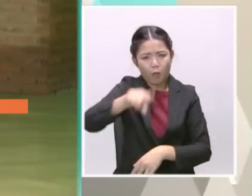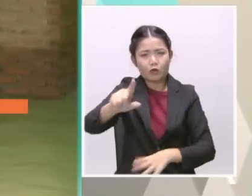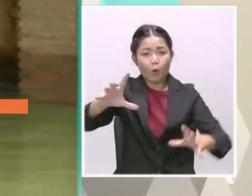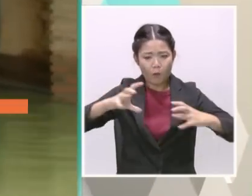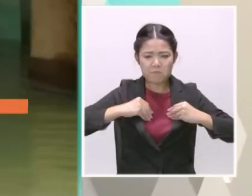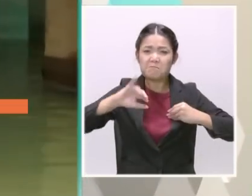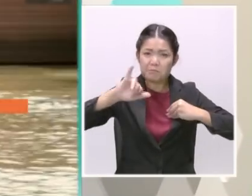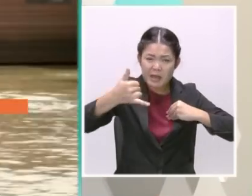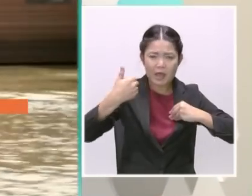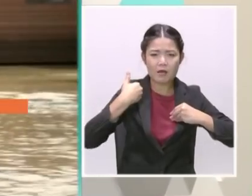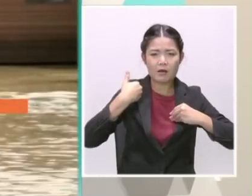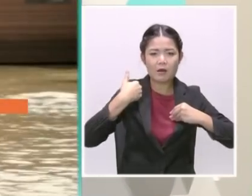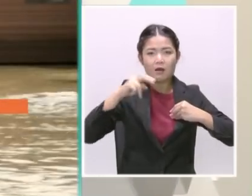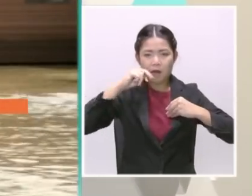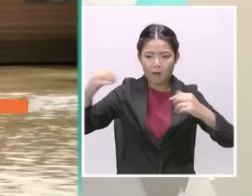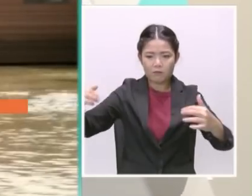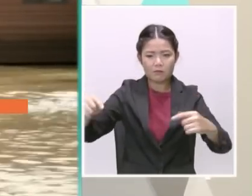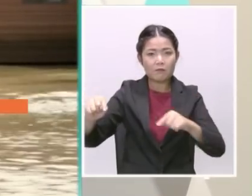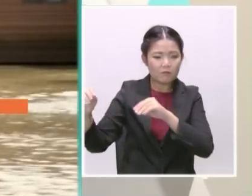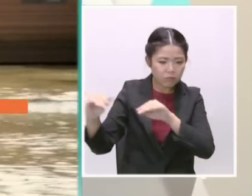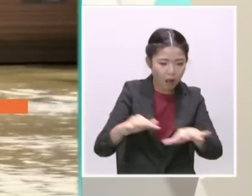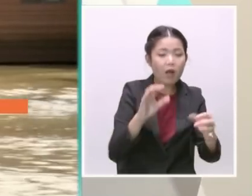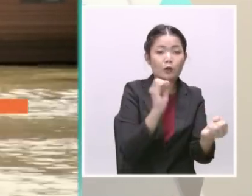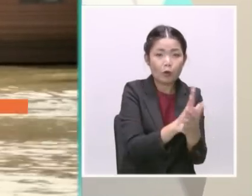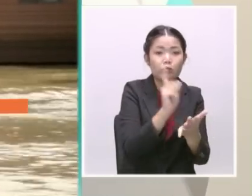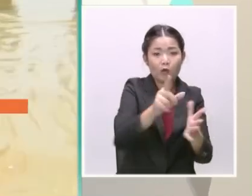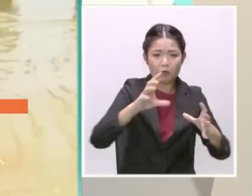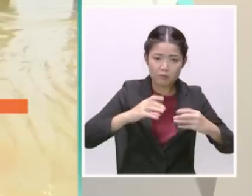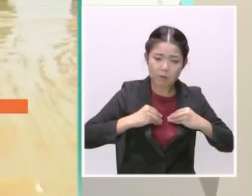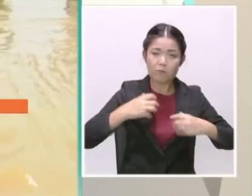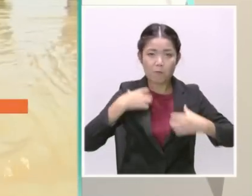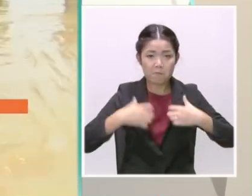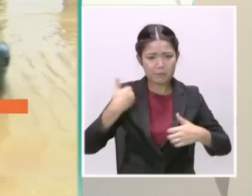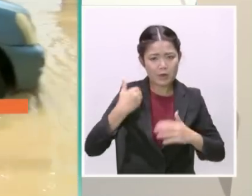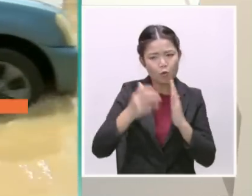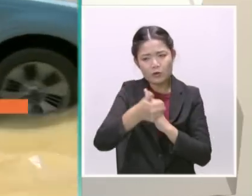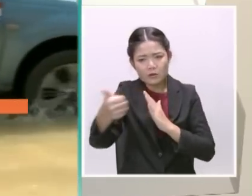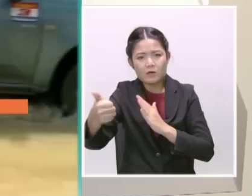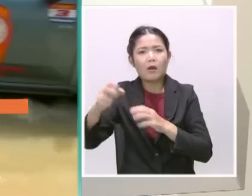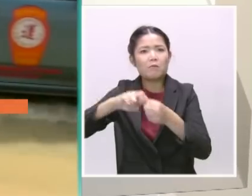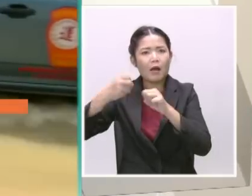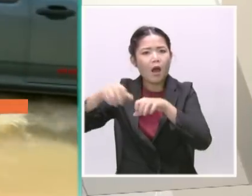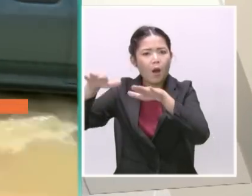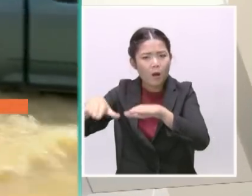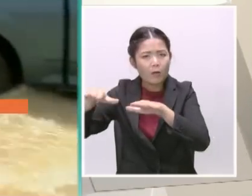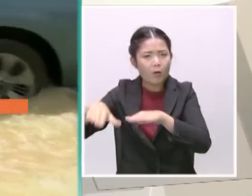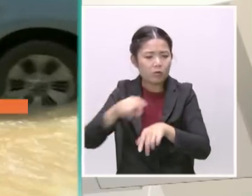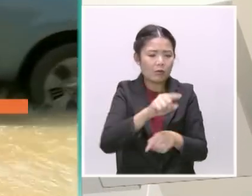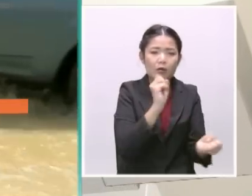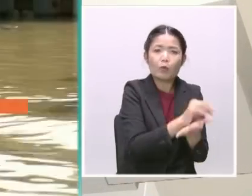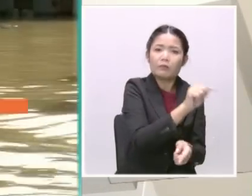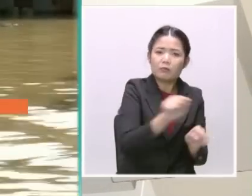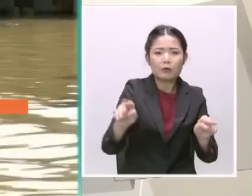ตยอมรวาบางทีเราอาจะต้รบนำคนอื่นมาบ้างเคอาจจะเดอนร้อนบ้าง แตคนอจะเดอนรอนน้อย ลงเยื่องอะไรต tones อยแ